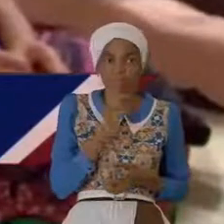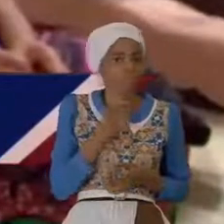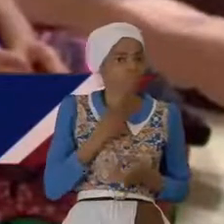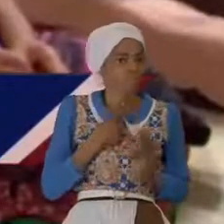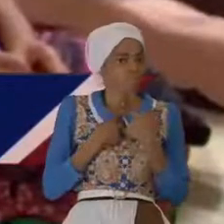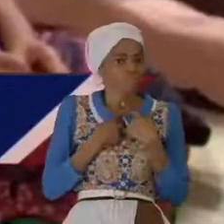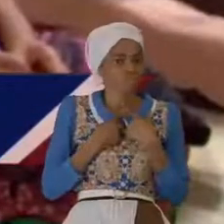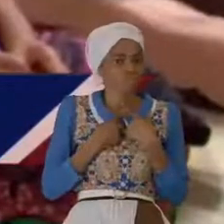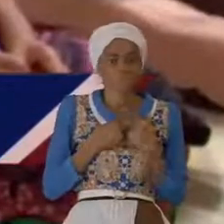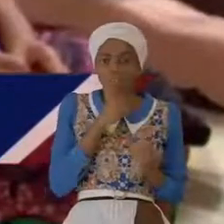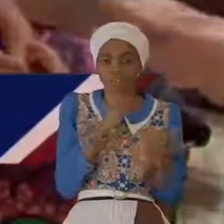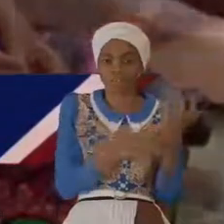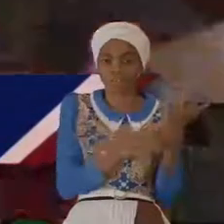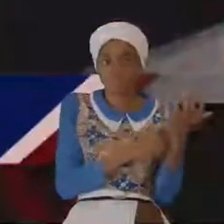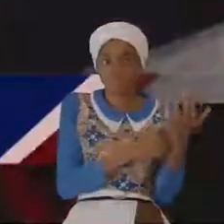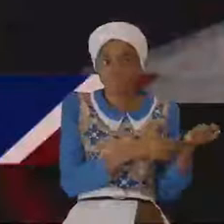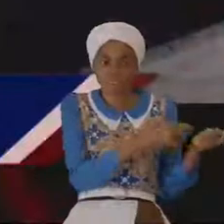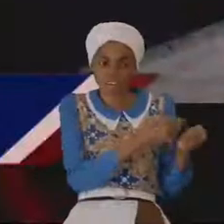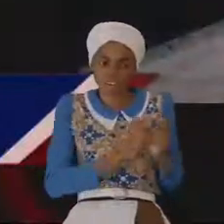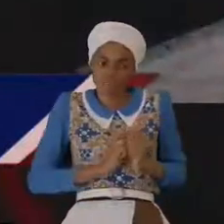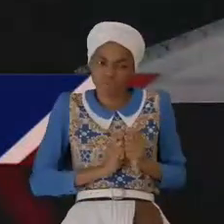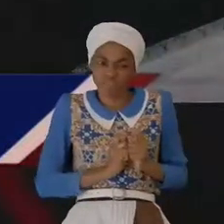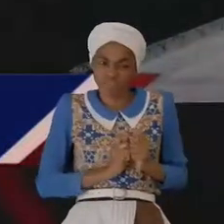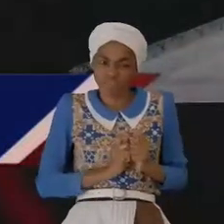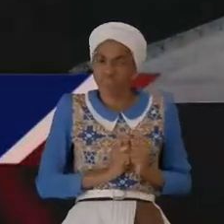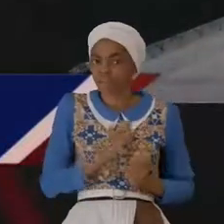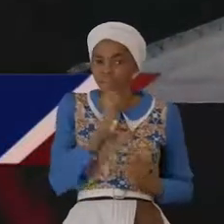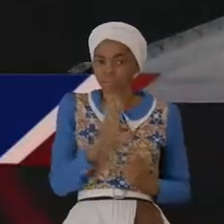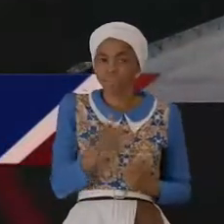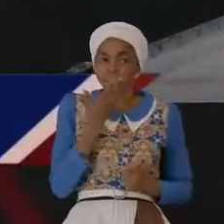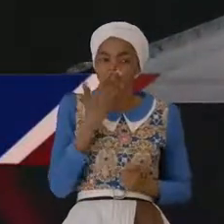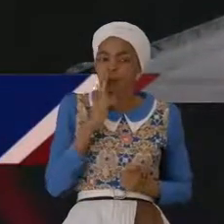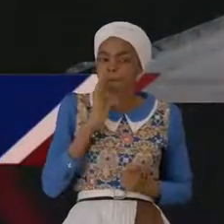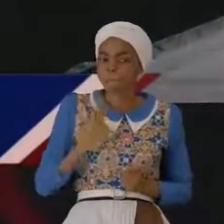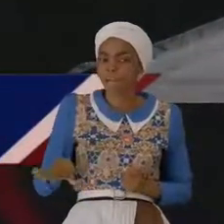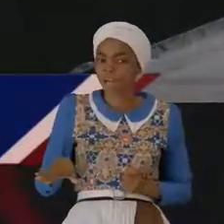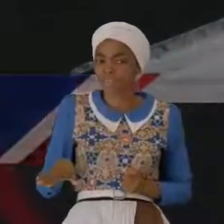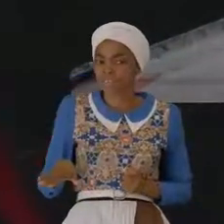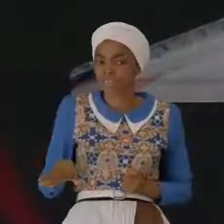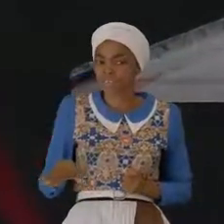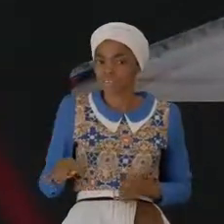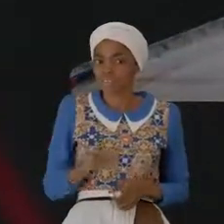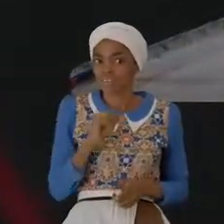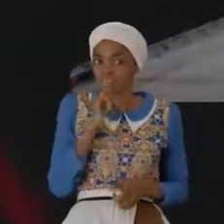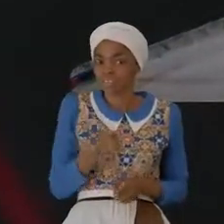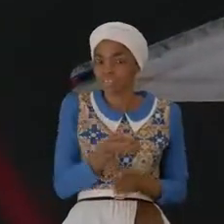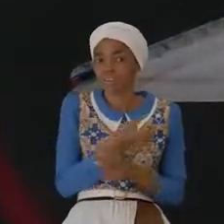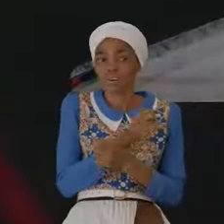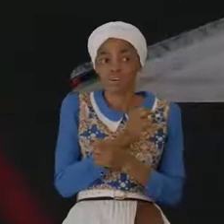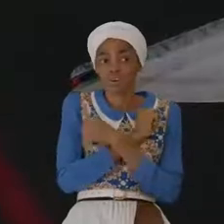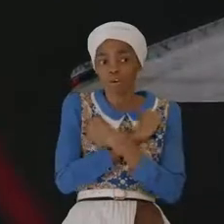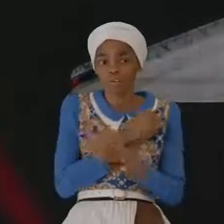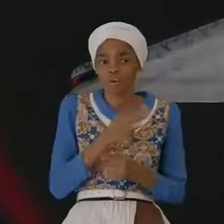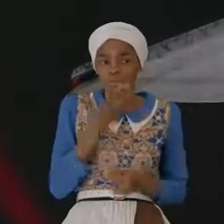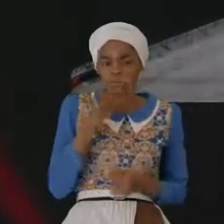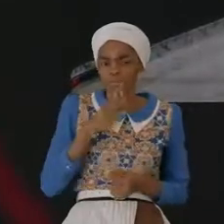la convoitise, pas l'attraction charnelle, pas le mal, pas l'amour